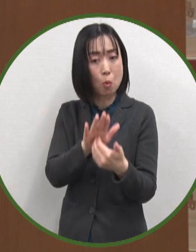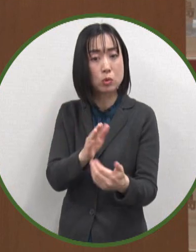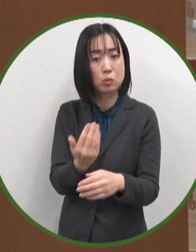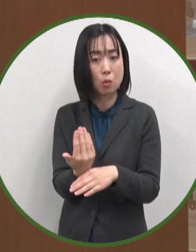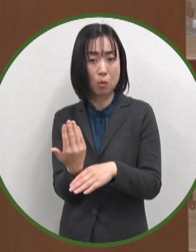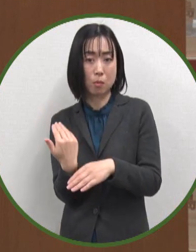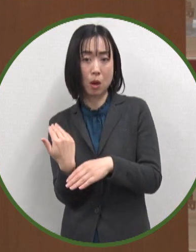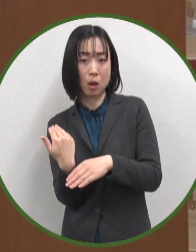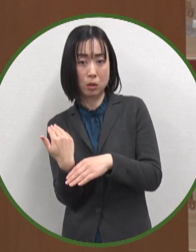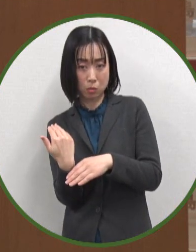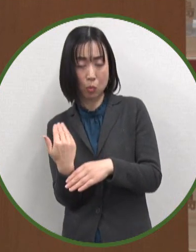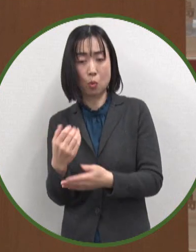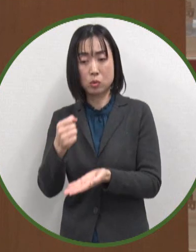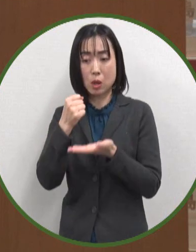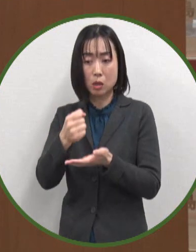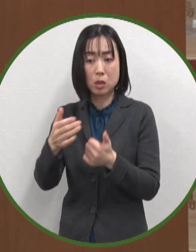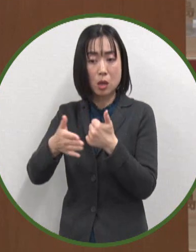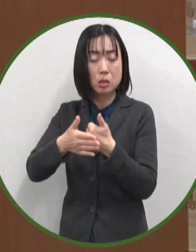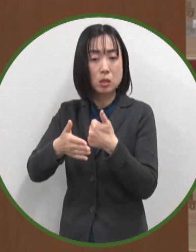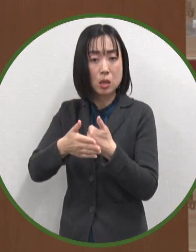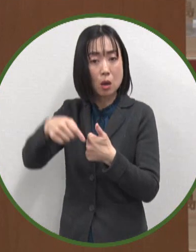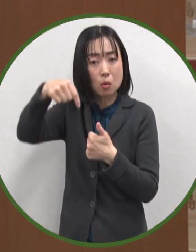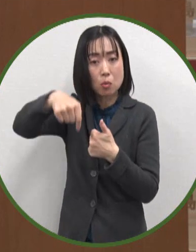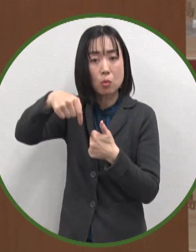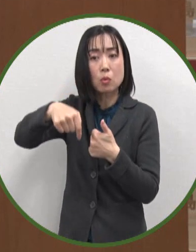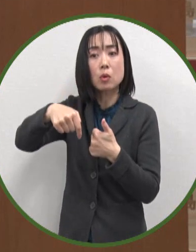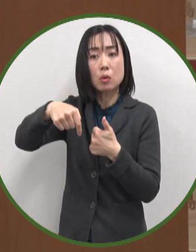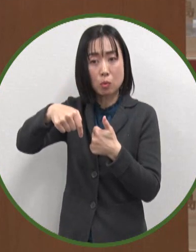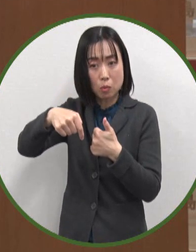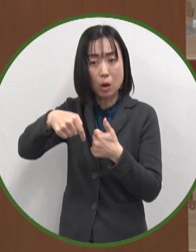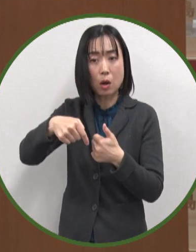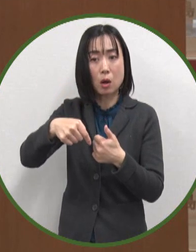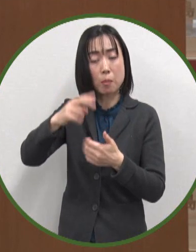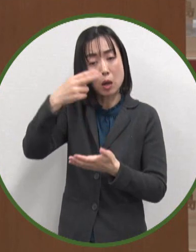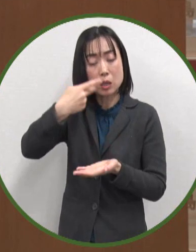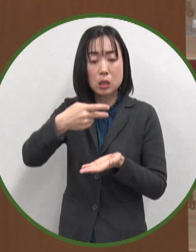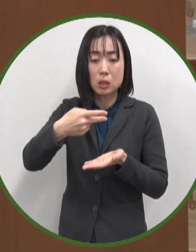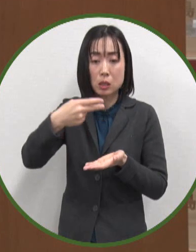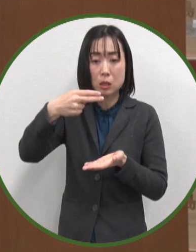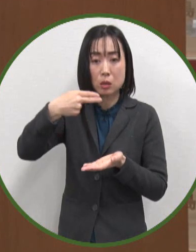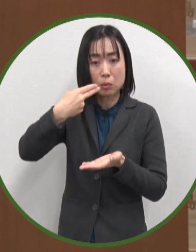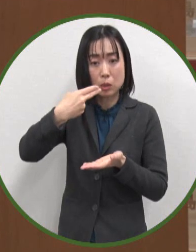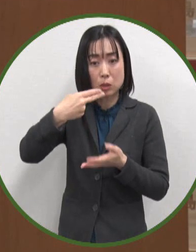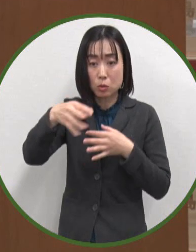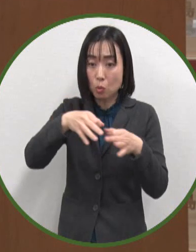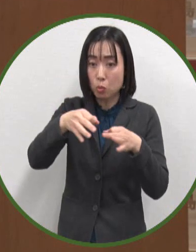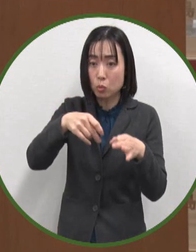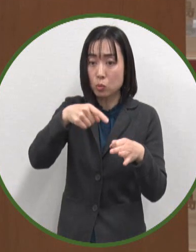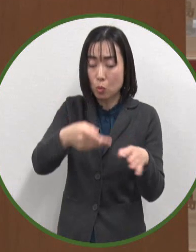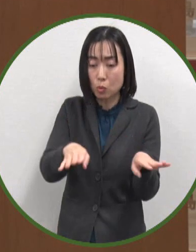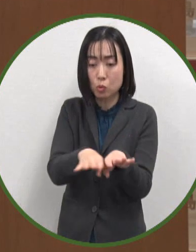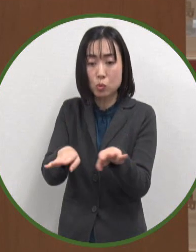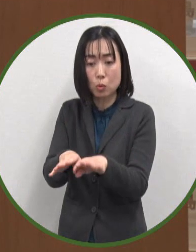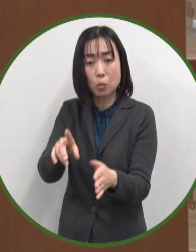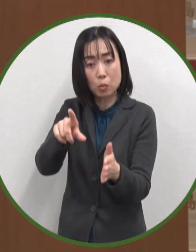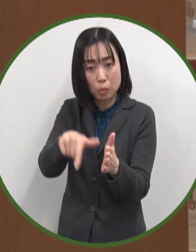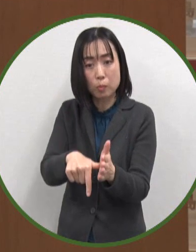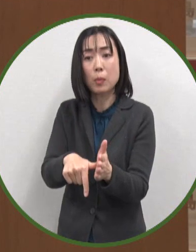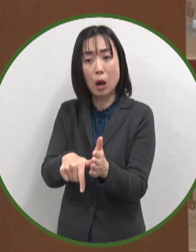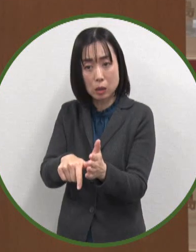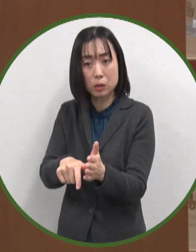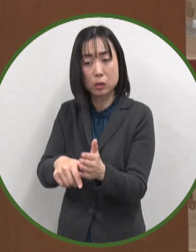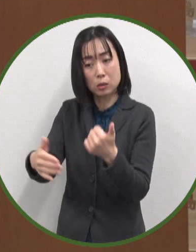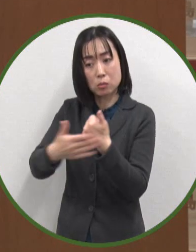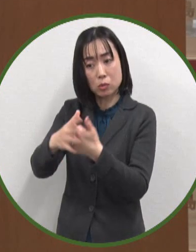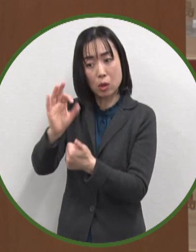我々財政支援があるのは飲食の休業しかないものですから、その対象拡